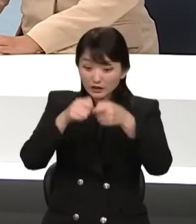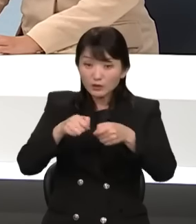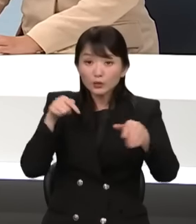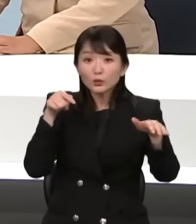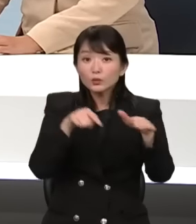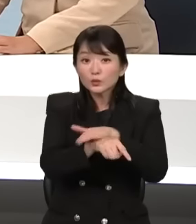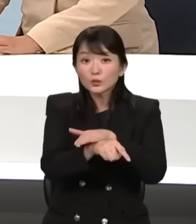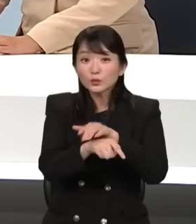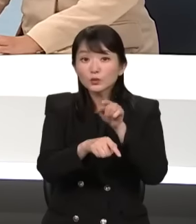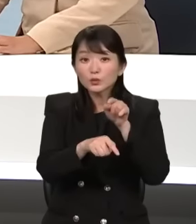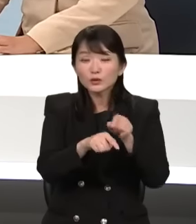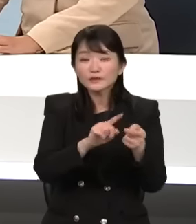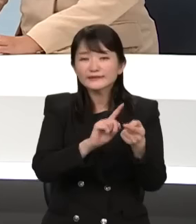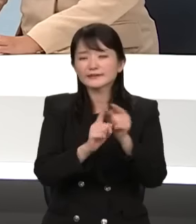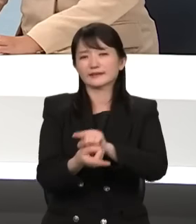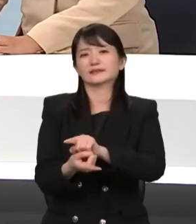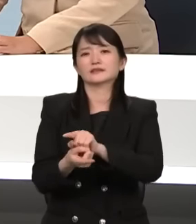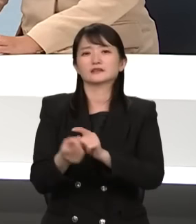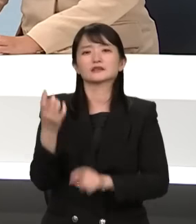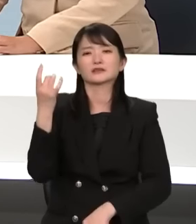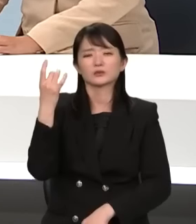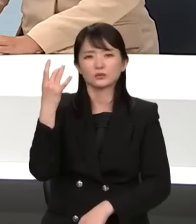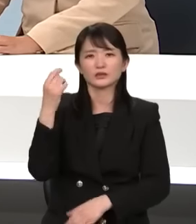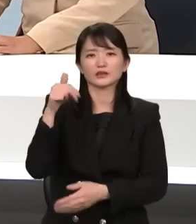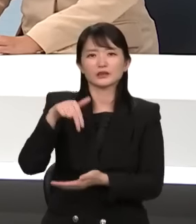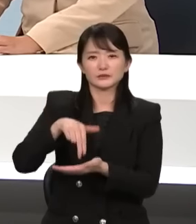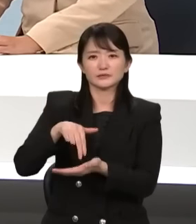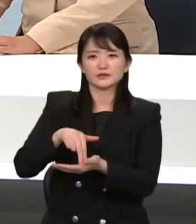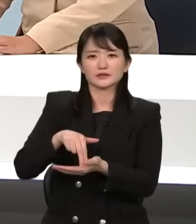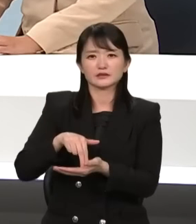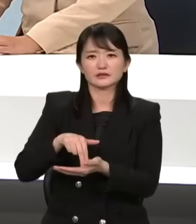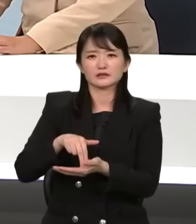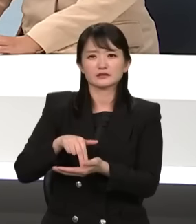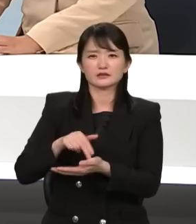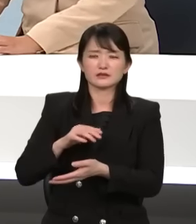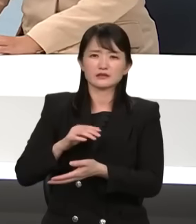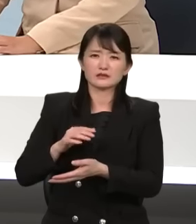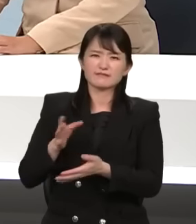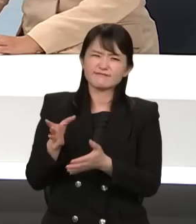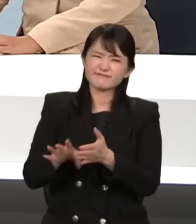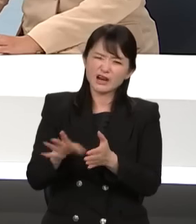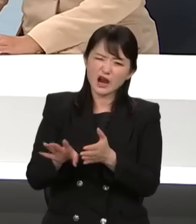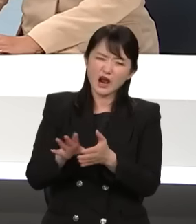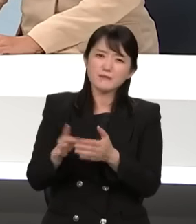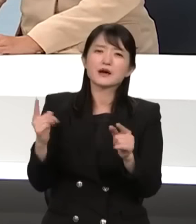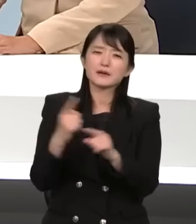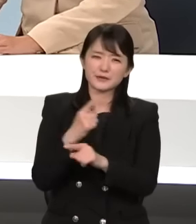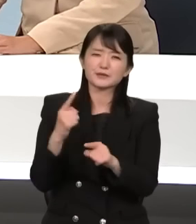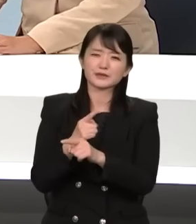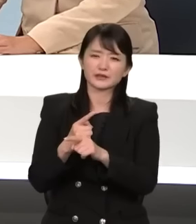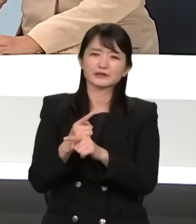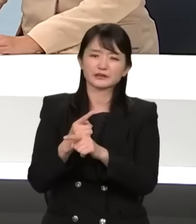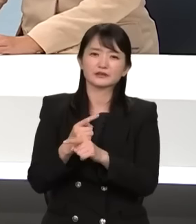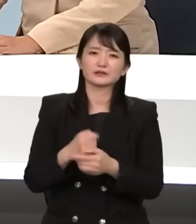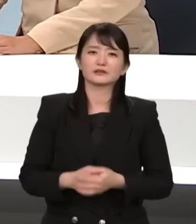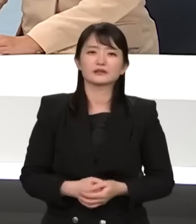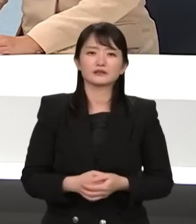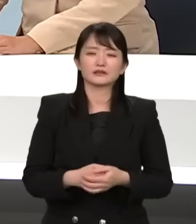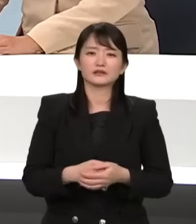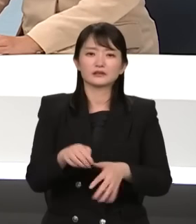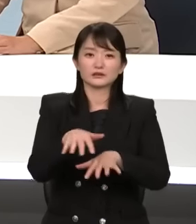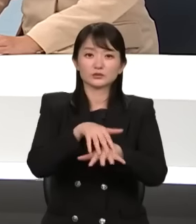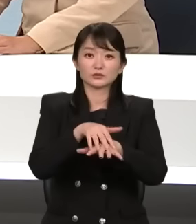조치를 언급하는 대신에 원론적으로 말성 피우면 좋지 하겠다라는 취지로 답을 했고요 개각에 대해서는